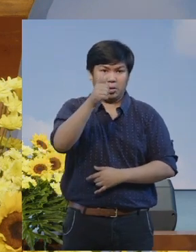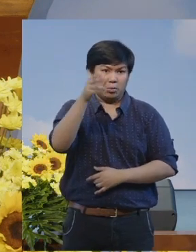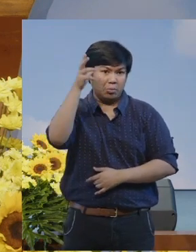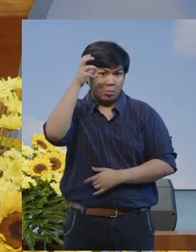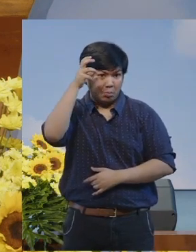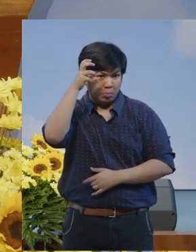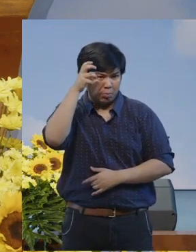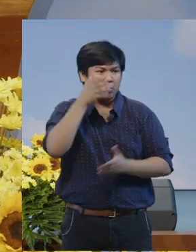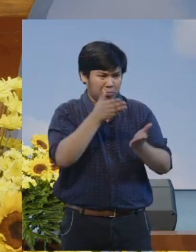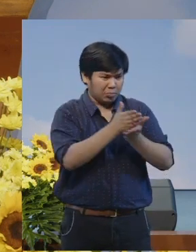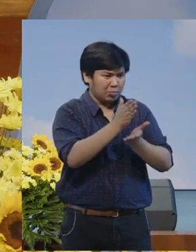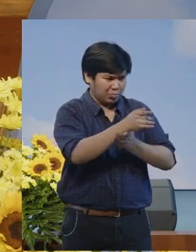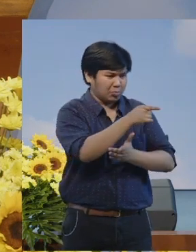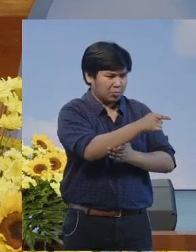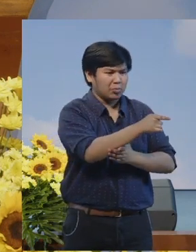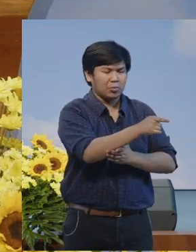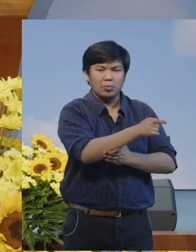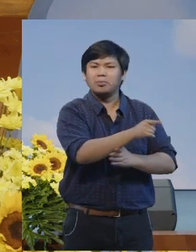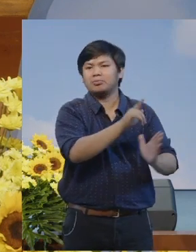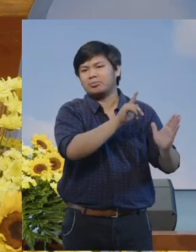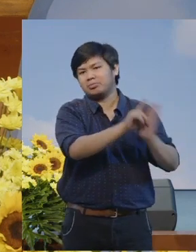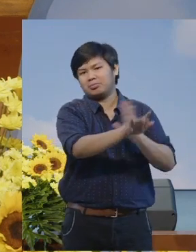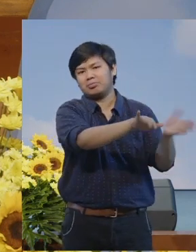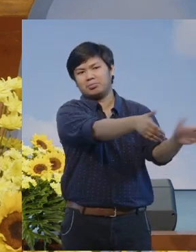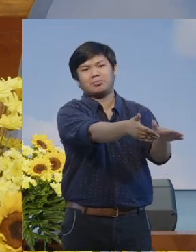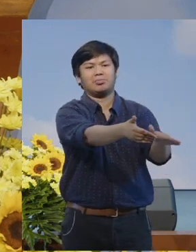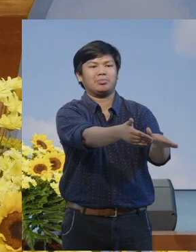siya mismo ay mapaslang.